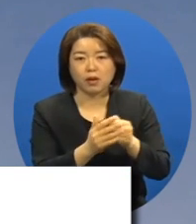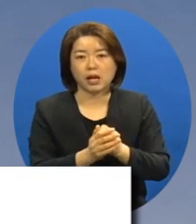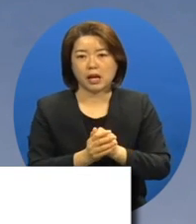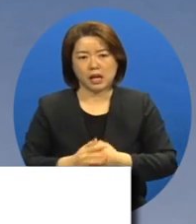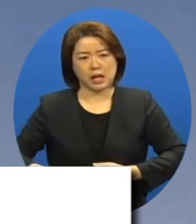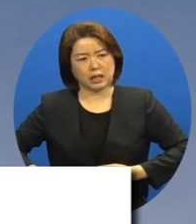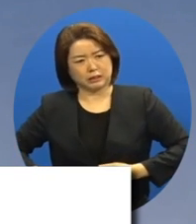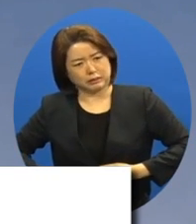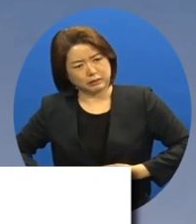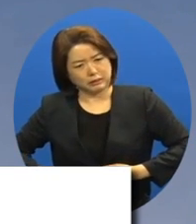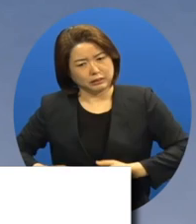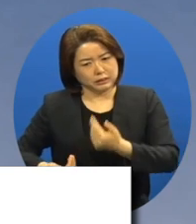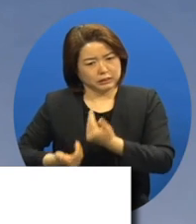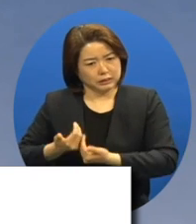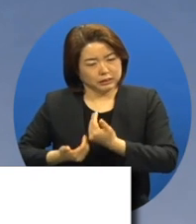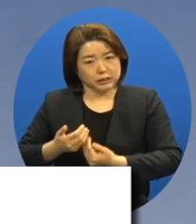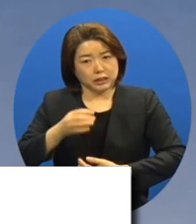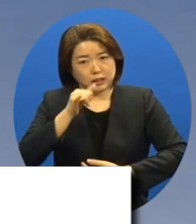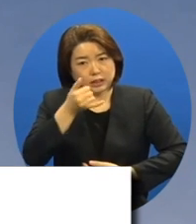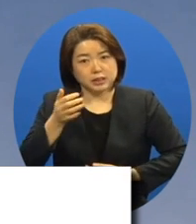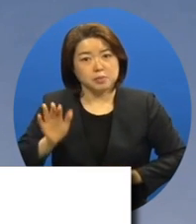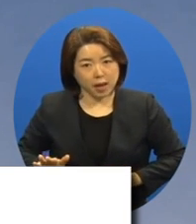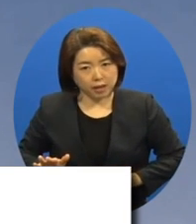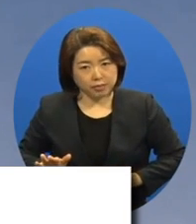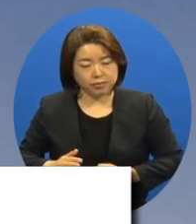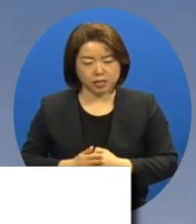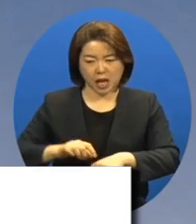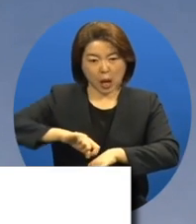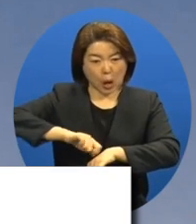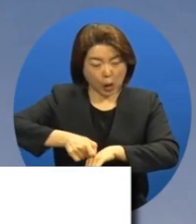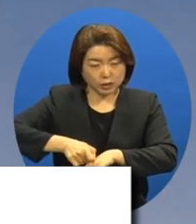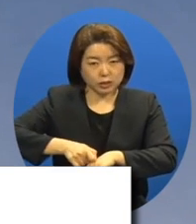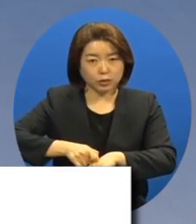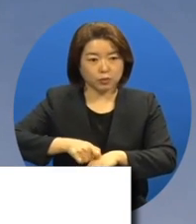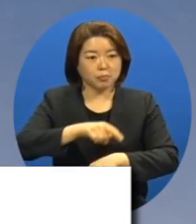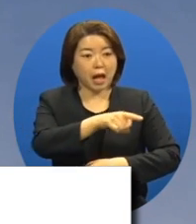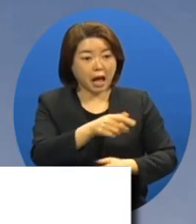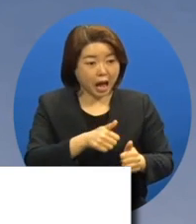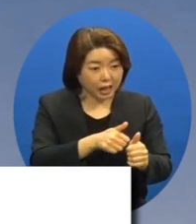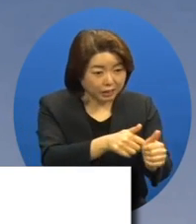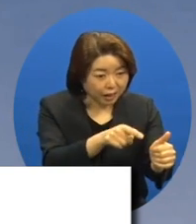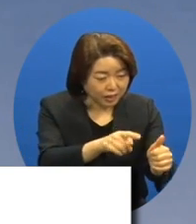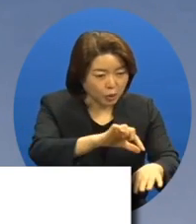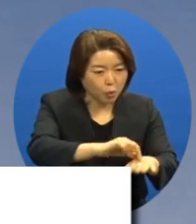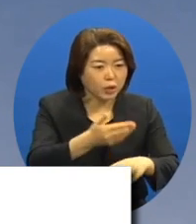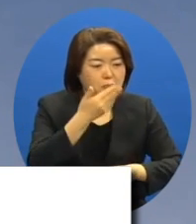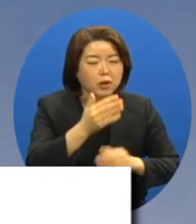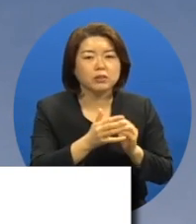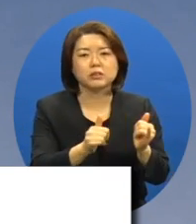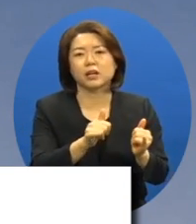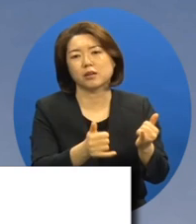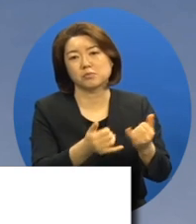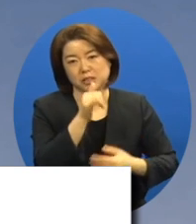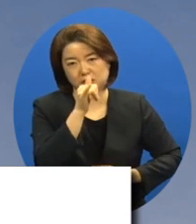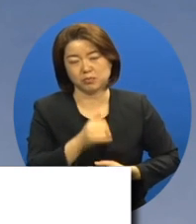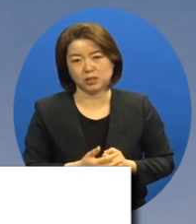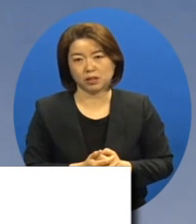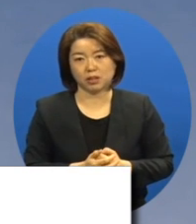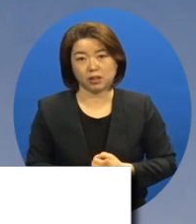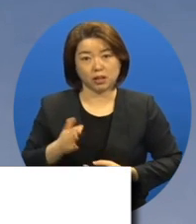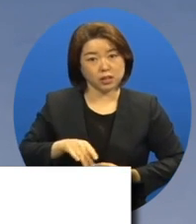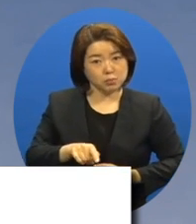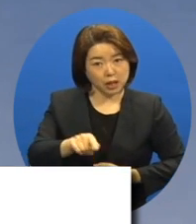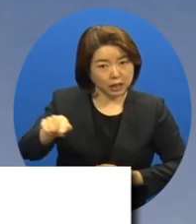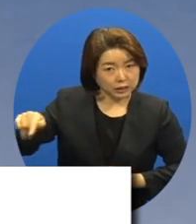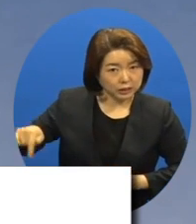양심에 거리낌이 있는데도 불구하고 억지로 고기를 따라 먹는 이들도 있었습니다 그런데 이들은